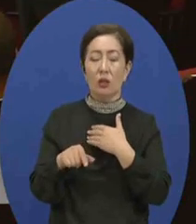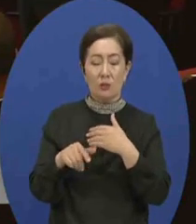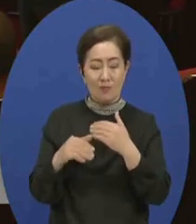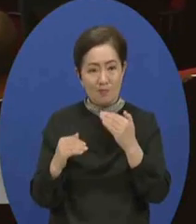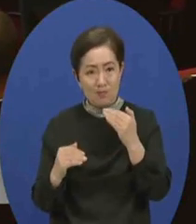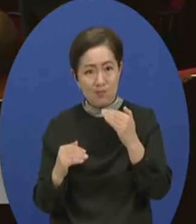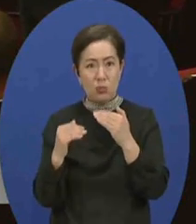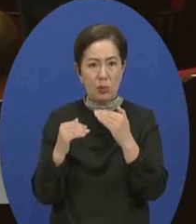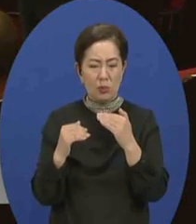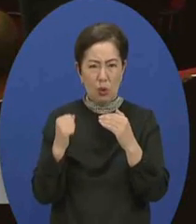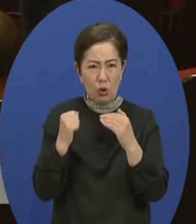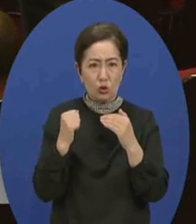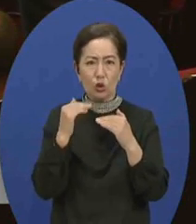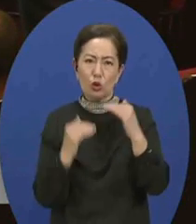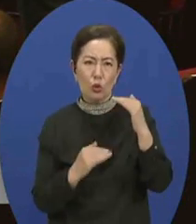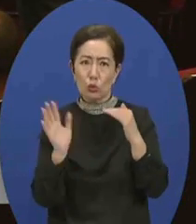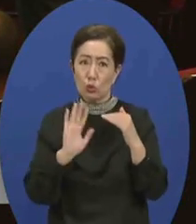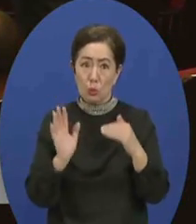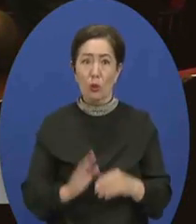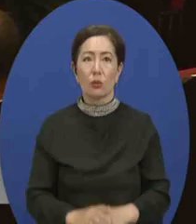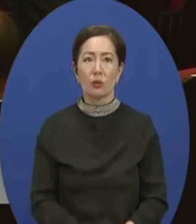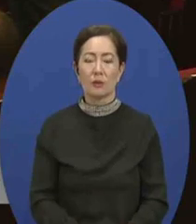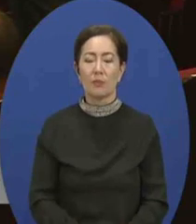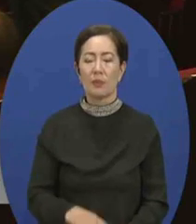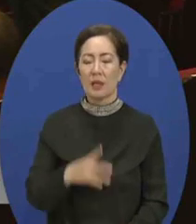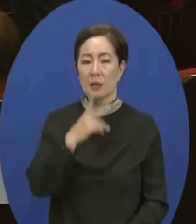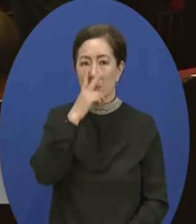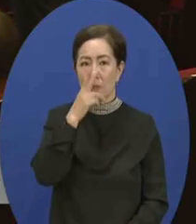болохгүй. Бензиний онцгой татвар авдаг болё.